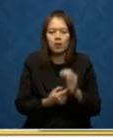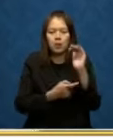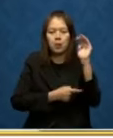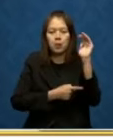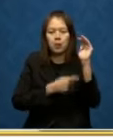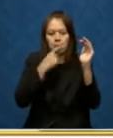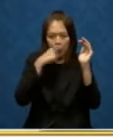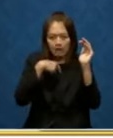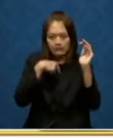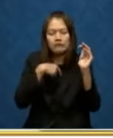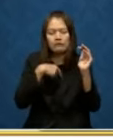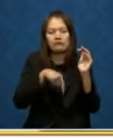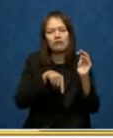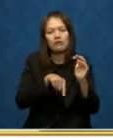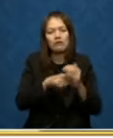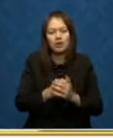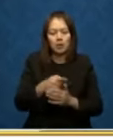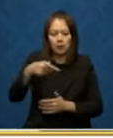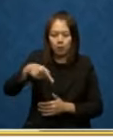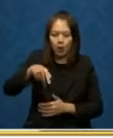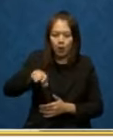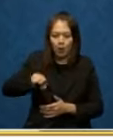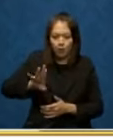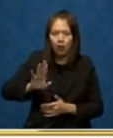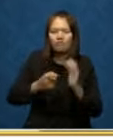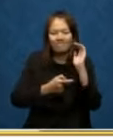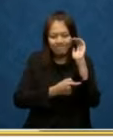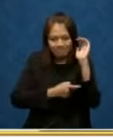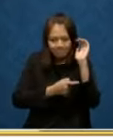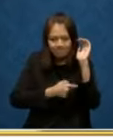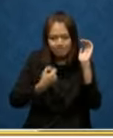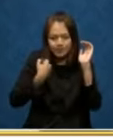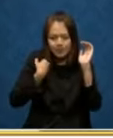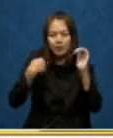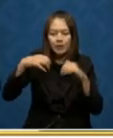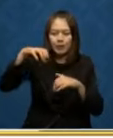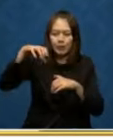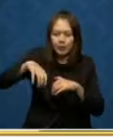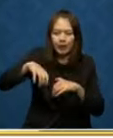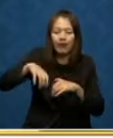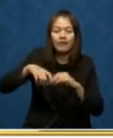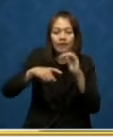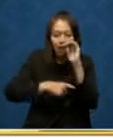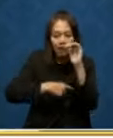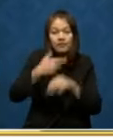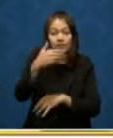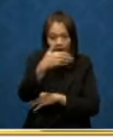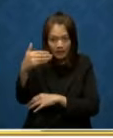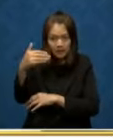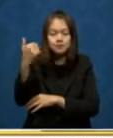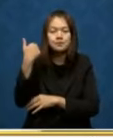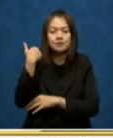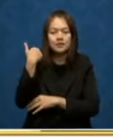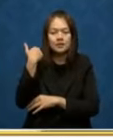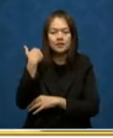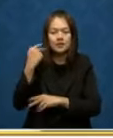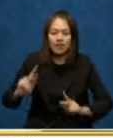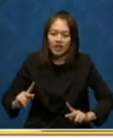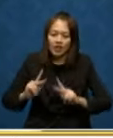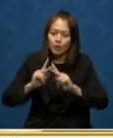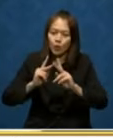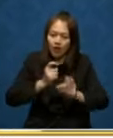เนี่ยเรามีภาพมันอยากอย่างพาราเรามีการยางแห่งประเทศไทยนะครับและเรามีกระทรวงเกษตรเรามี